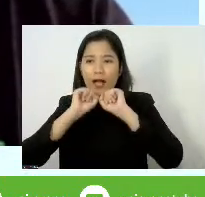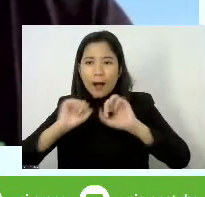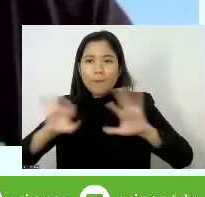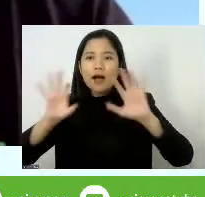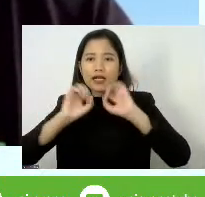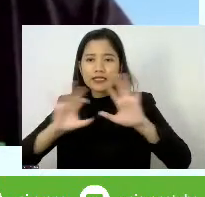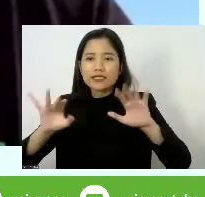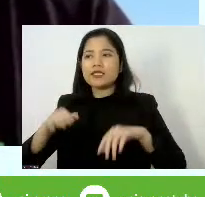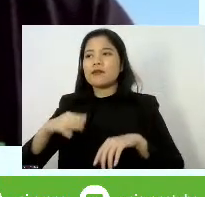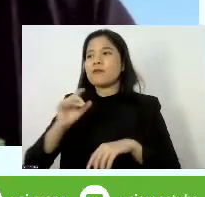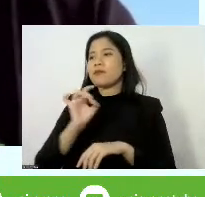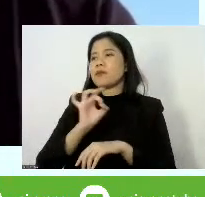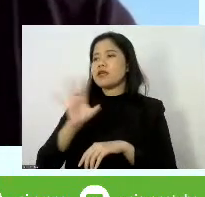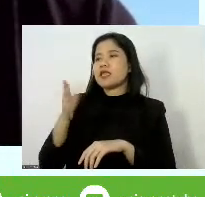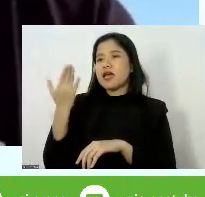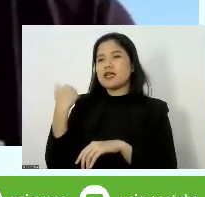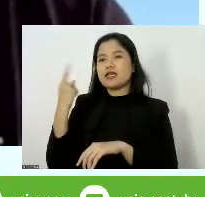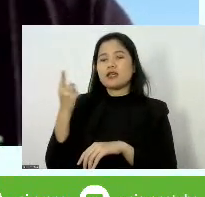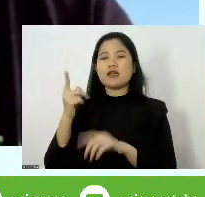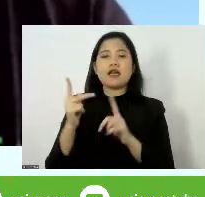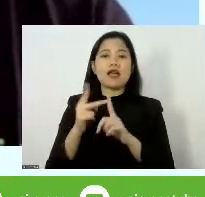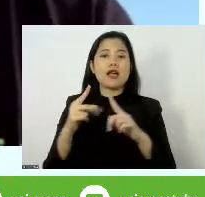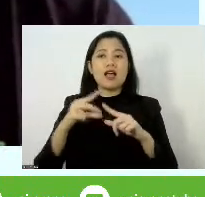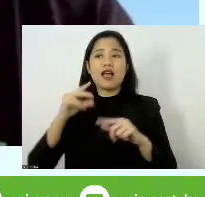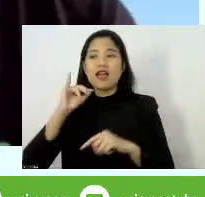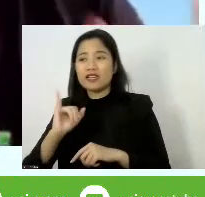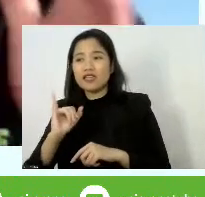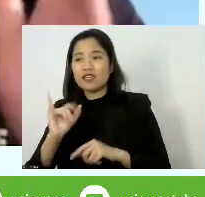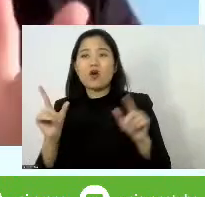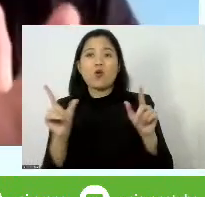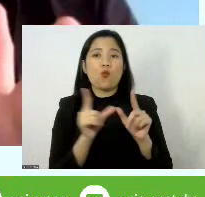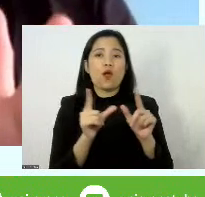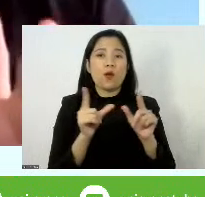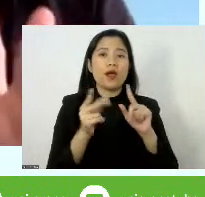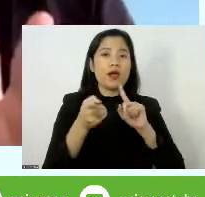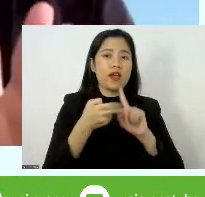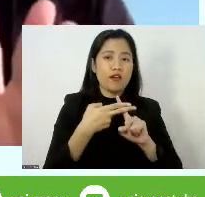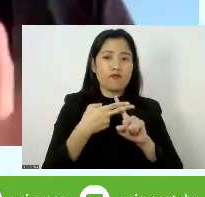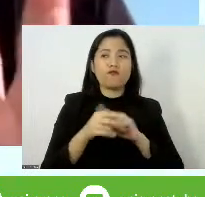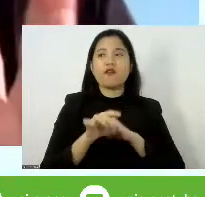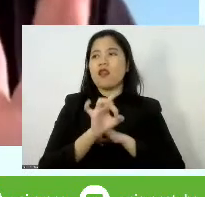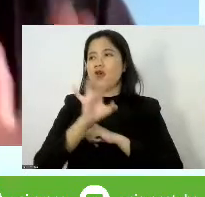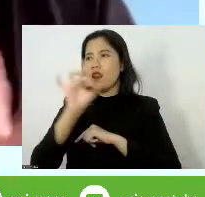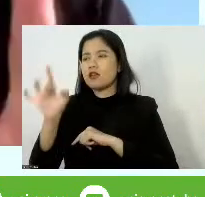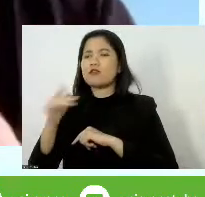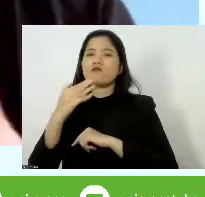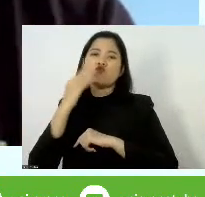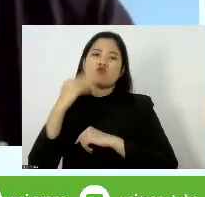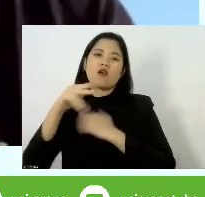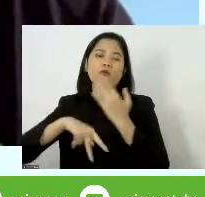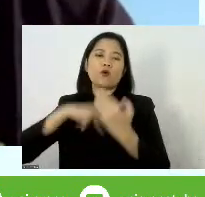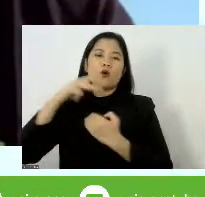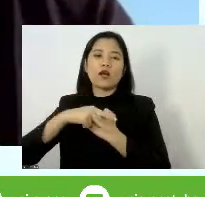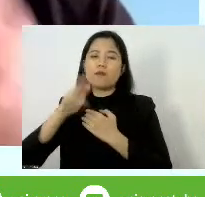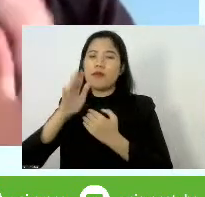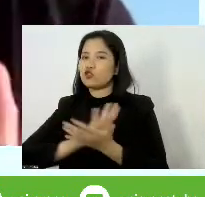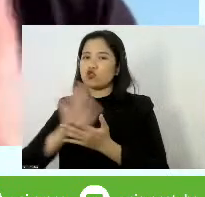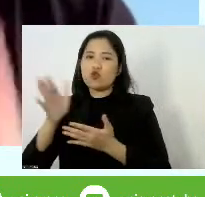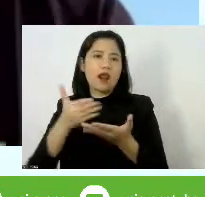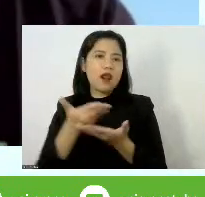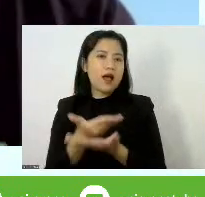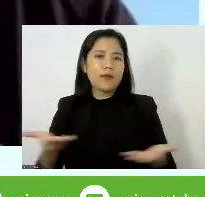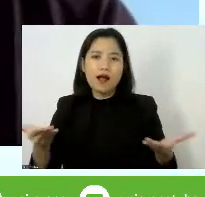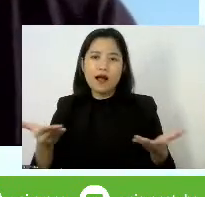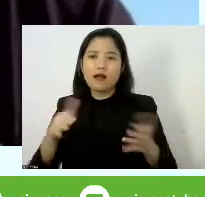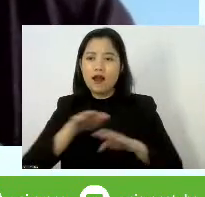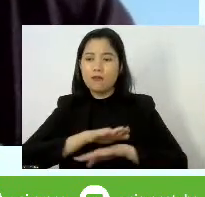diradha temen-temen Wow AF Mungkin gitu atau alasan lain yang punya punya program pemberdayaan langsung dilapangan dan itu